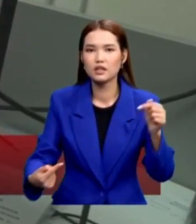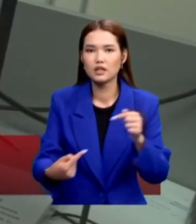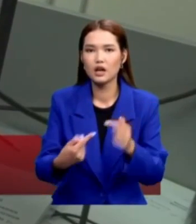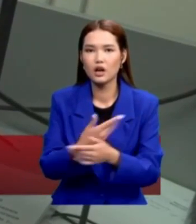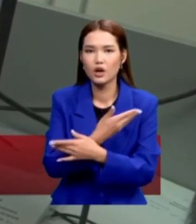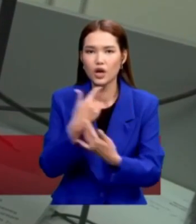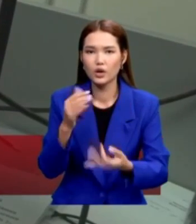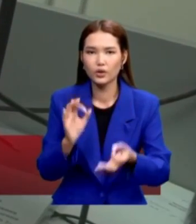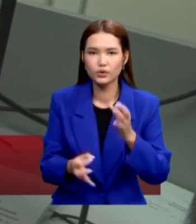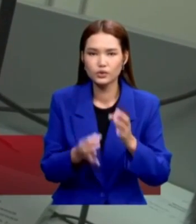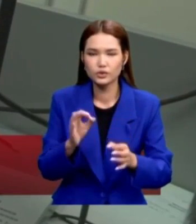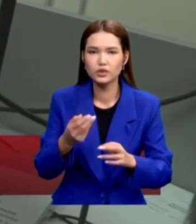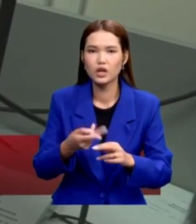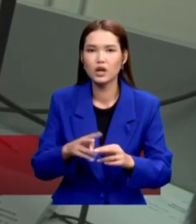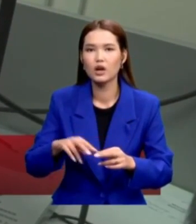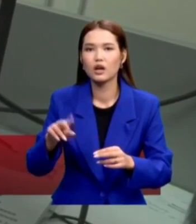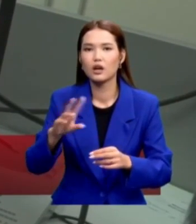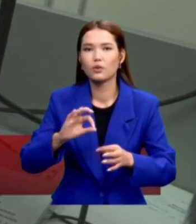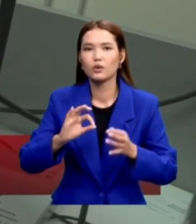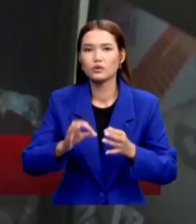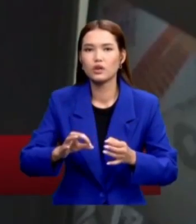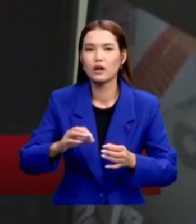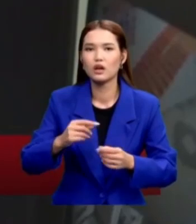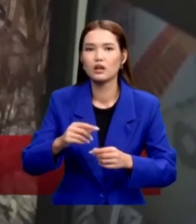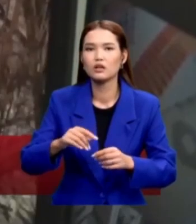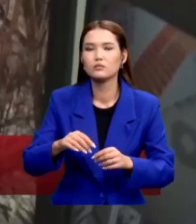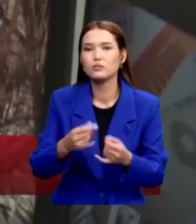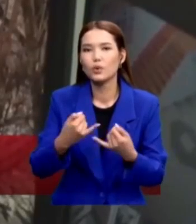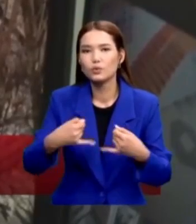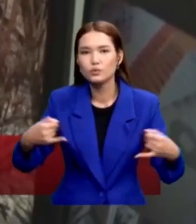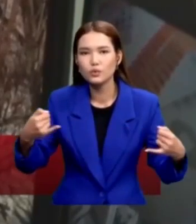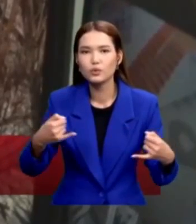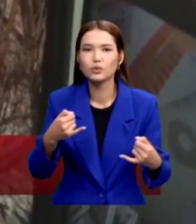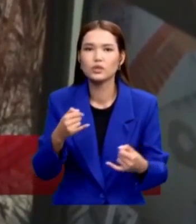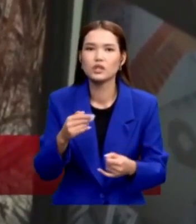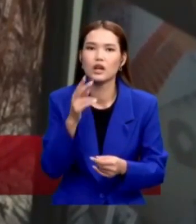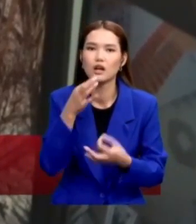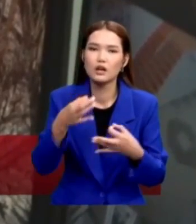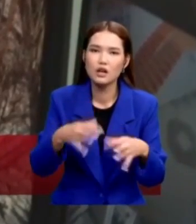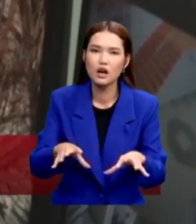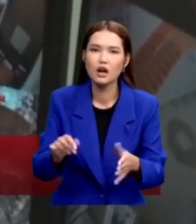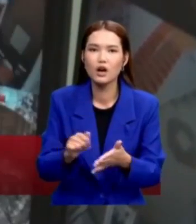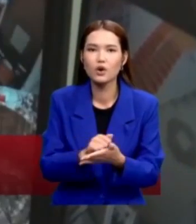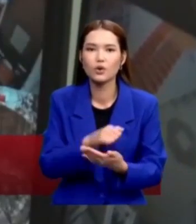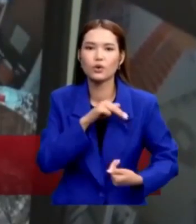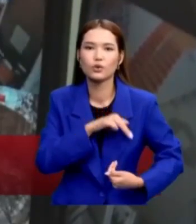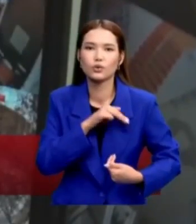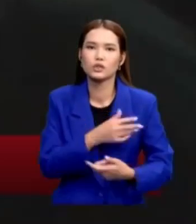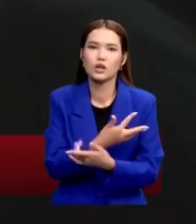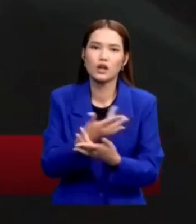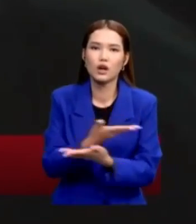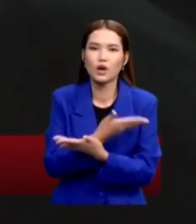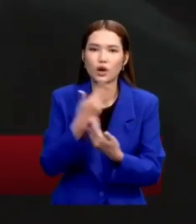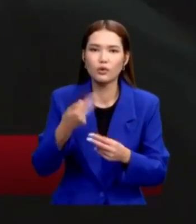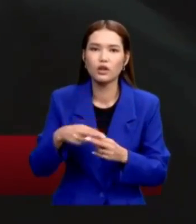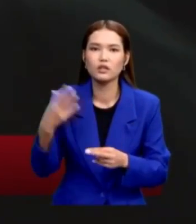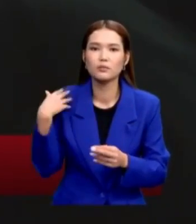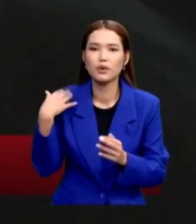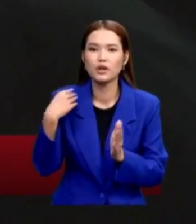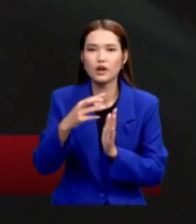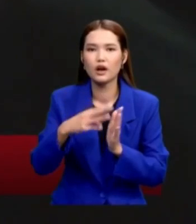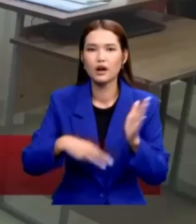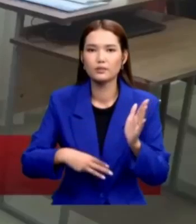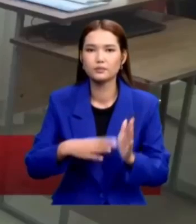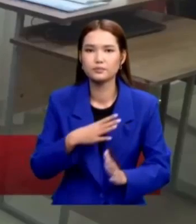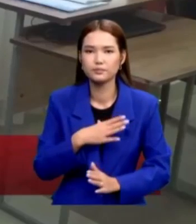емес, дабыл түймелері орнатылмаған, турникеттер мен лицензиялық күзет жоқ. Осыған орай бірқатар басшыға айыппұл салынды.